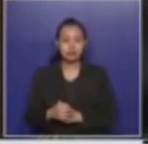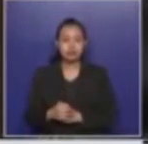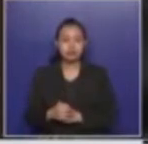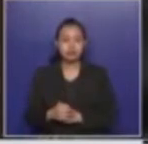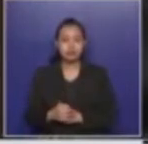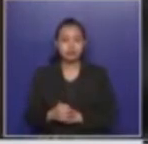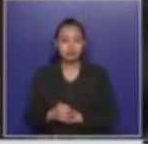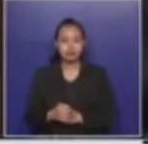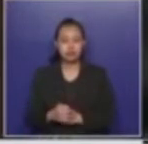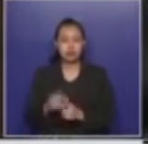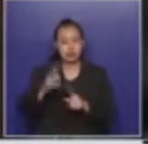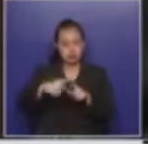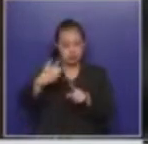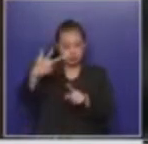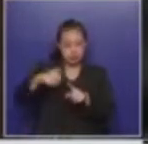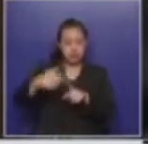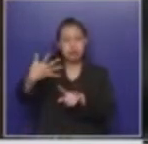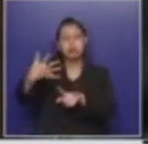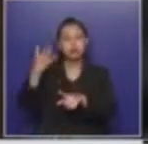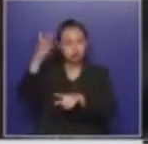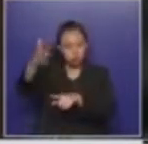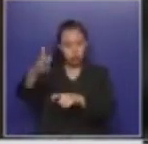ล้านล้านนั้นนะครับผมถือว่าปีนี้เป็นปีงบประมาณที่มีความสำคัญเป็นอย่างยิ่งครับเรื่องด้วยว่างบประมาณฉบับนี้นะครับที่รัฐบาลอะนำเสนอจอดสบายแห่งนี้จะต้องไปดูแลพี่น้องประชาชนนะครับที่ได้รับผลกระทบจากเรื่องโควิชที่เราประสบขณะนี้ผลพวงต่างๆนะครับชีวิตความเป็นอยู่ก็ดีเรื่องเศรษฐกิจพอดีนะครับก็จะไปปรากฏผลนะครับอีก3เดือน 5